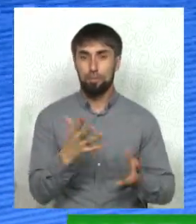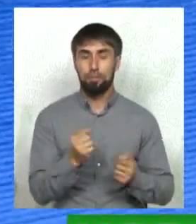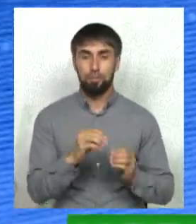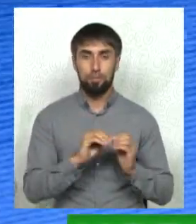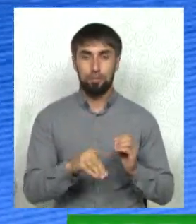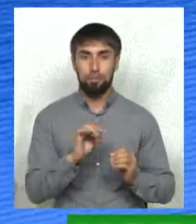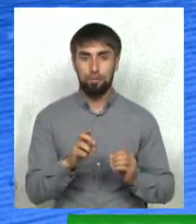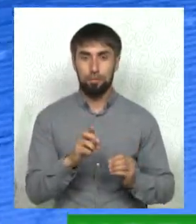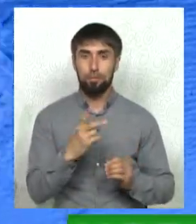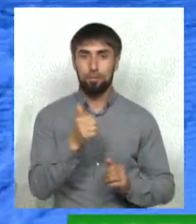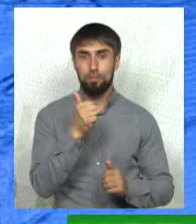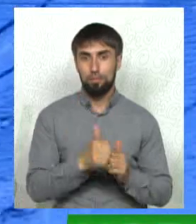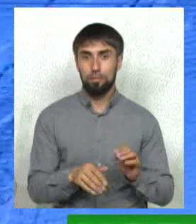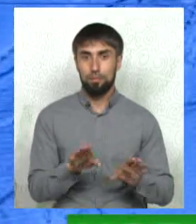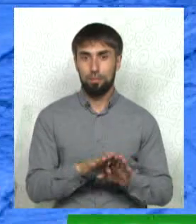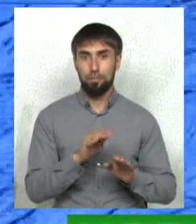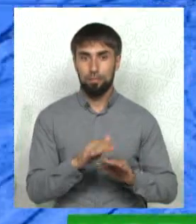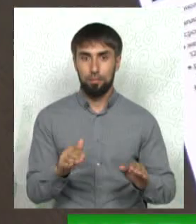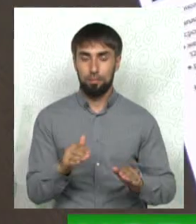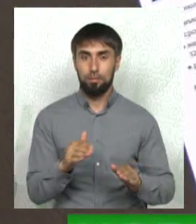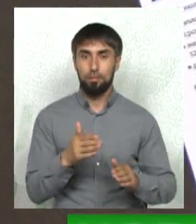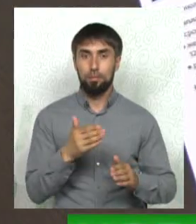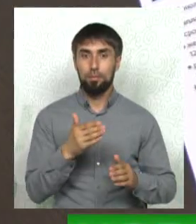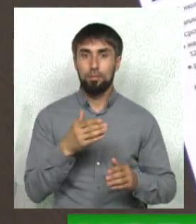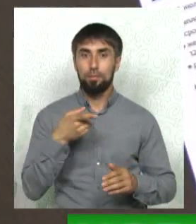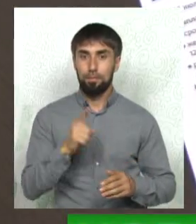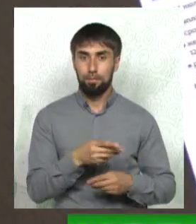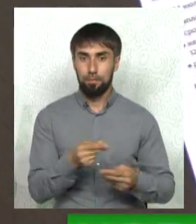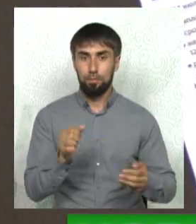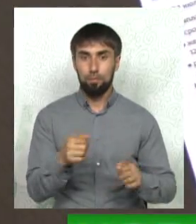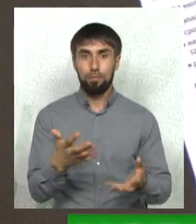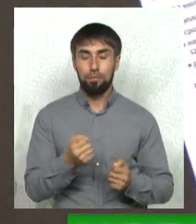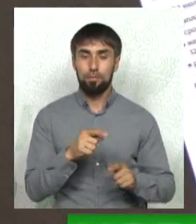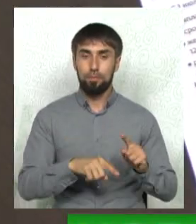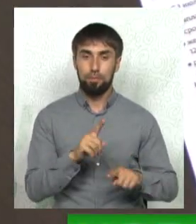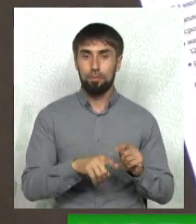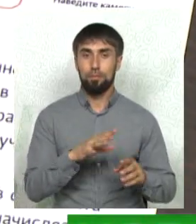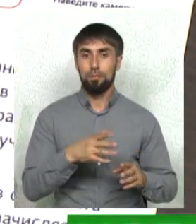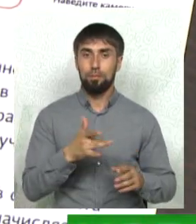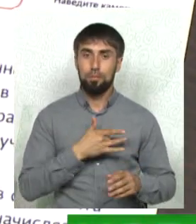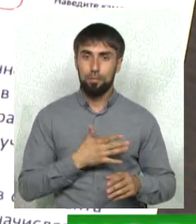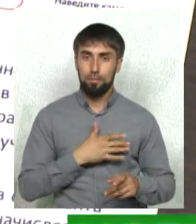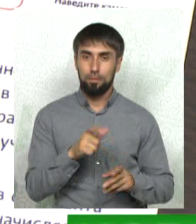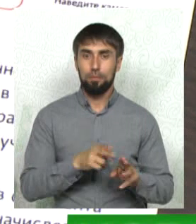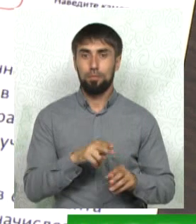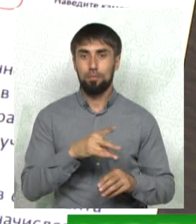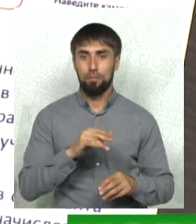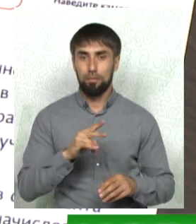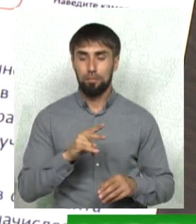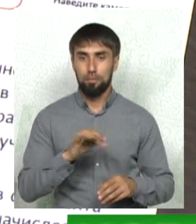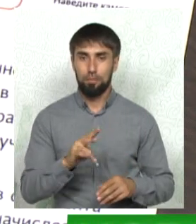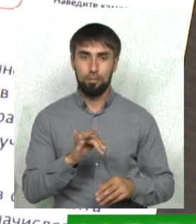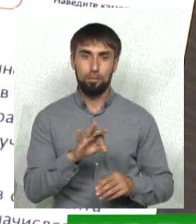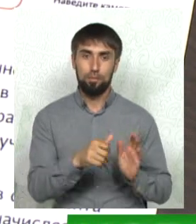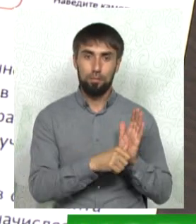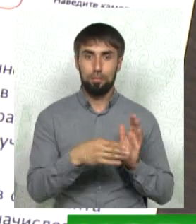тысяч рублей на каждого такого ребенка. Единовременную выплату смогут получить родители, усыновители, опекуны, попечители детей от 6